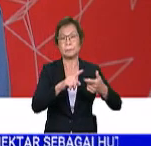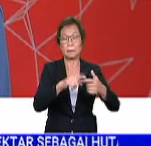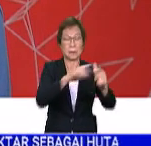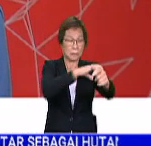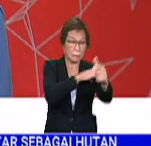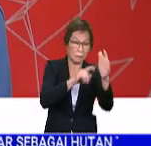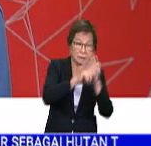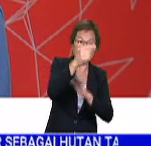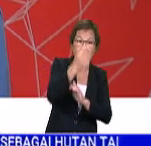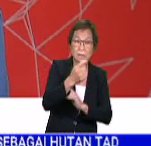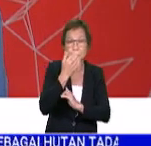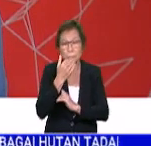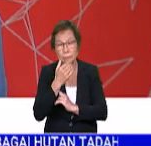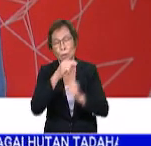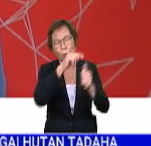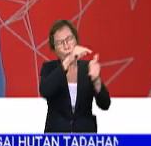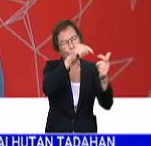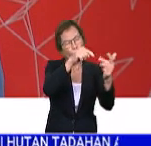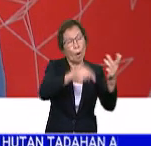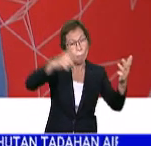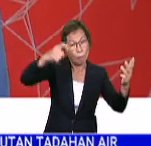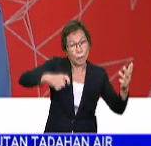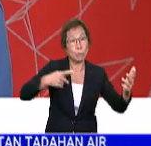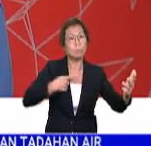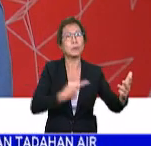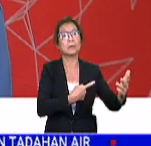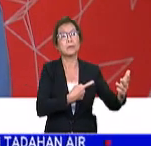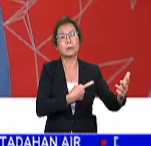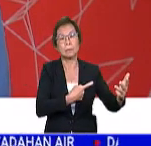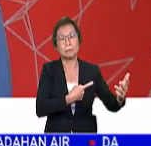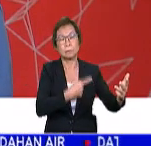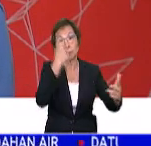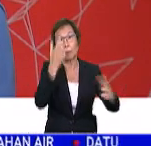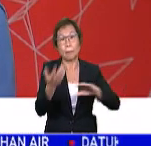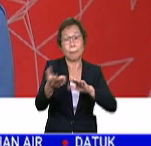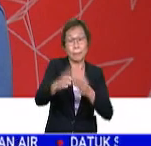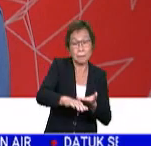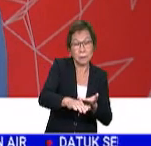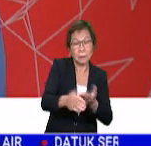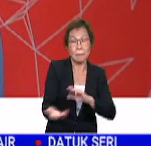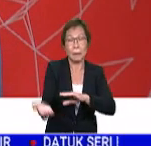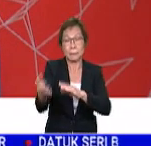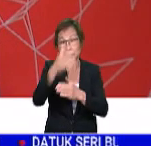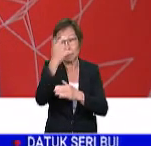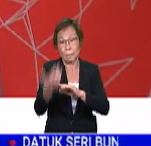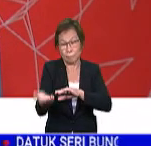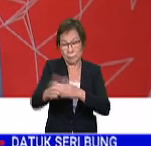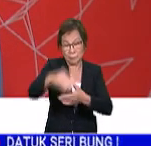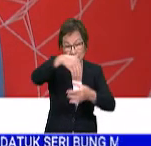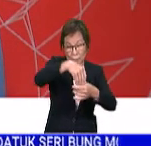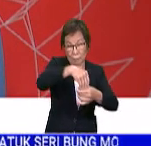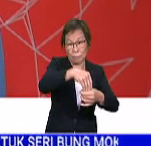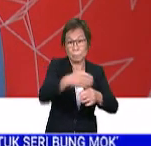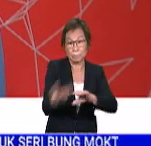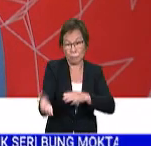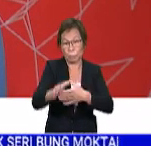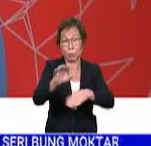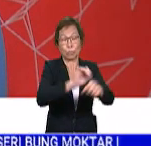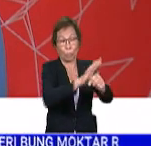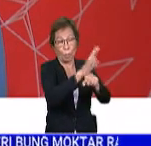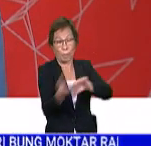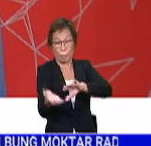darah tinggi, kencing manis. Itu semua perlu kita sebab kematian di dalam COVID-19